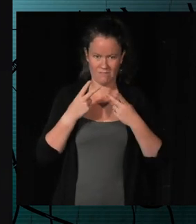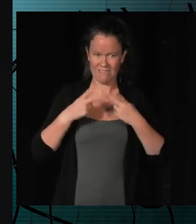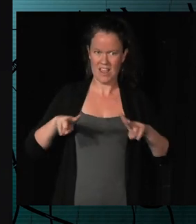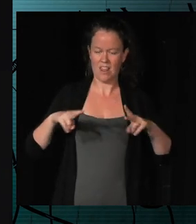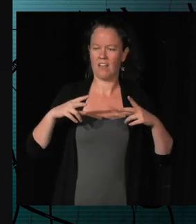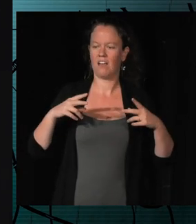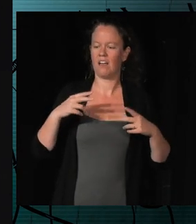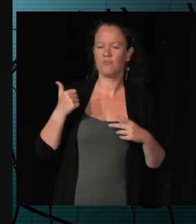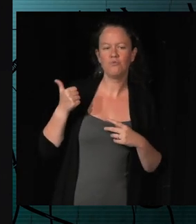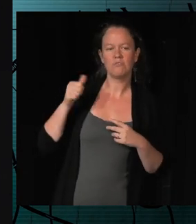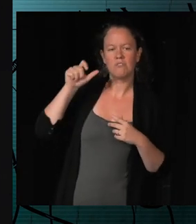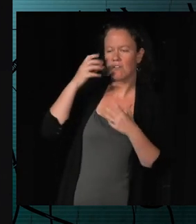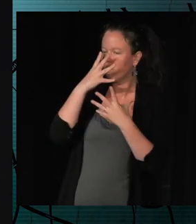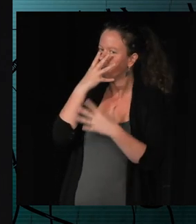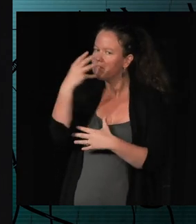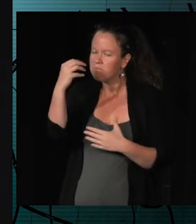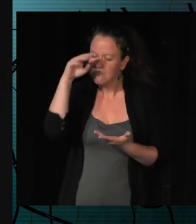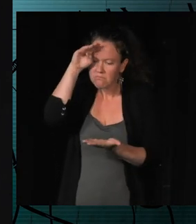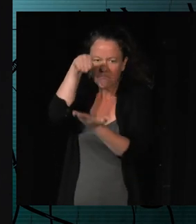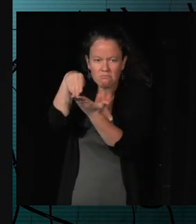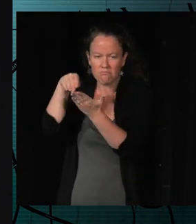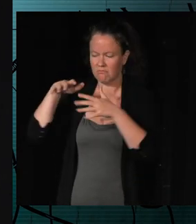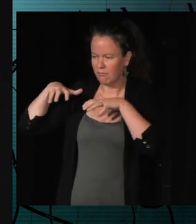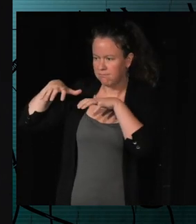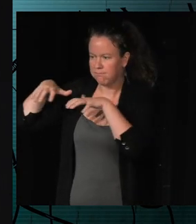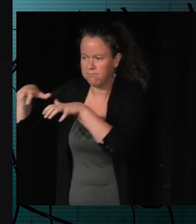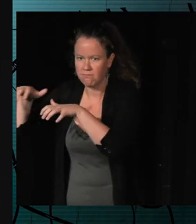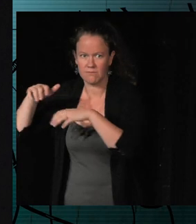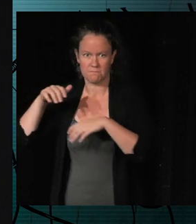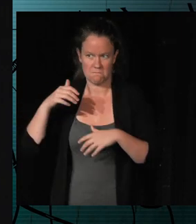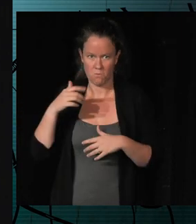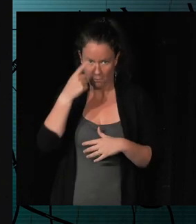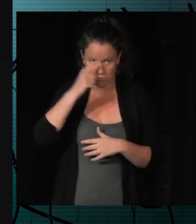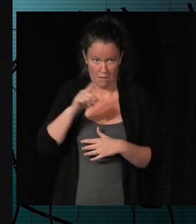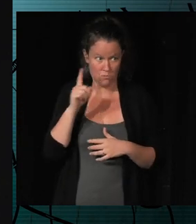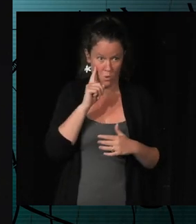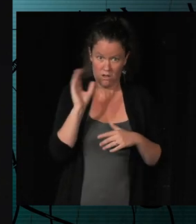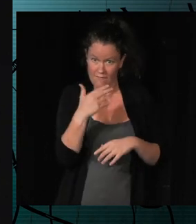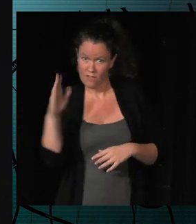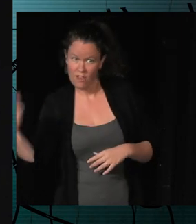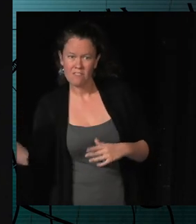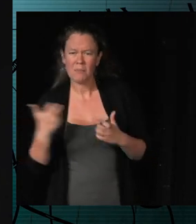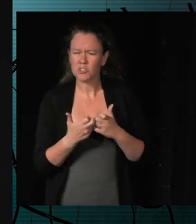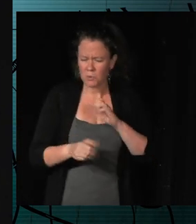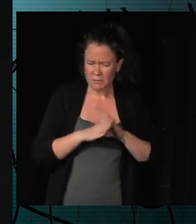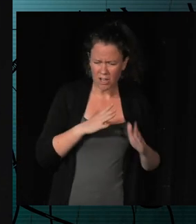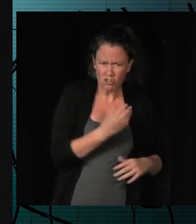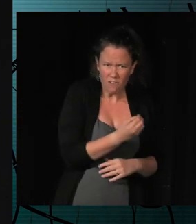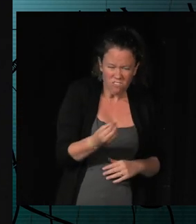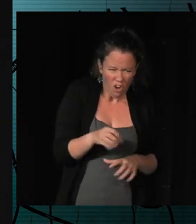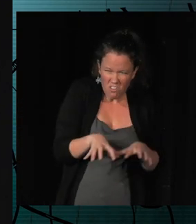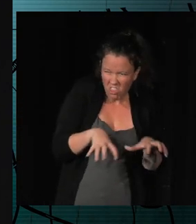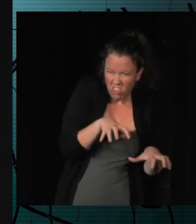va en plus il y a toujours une multitude de créatures je sais pas pourquoi sent obligé d'en mettre autant d'un seul coup à chaque fois au début il y a le les petits enfants là qu'on voit et d'un seul coup ils